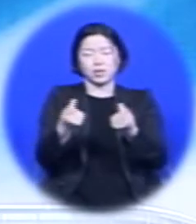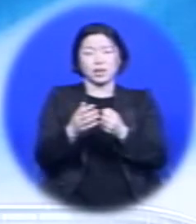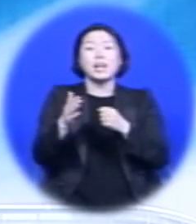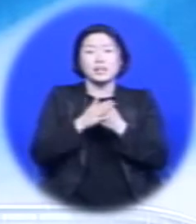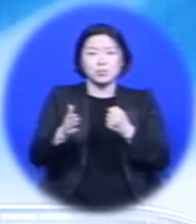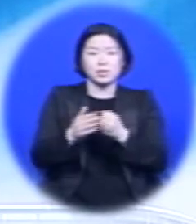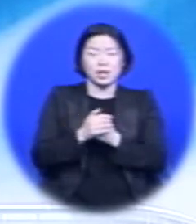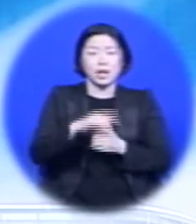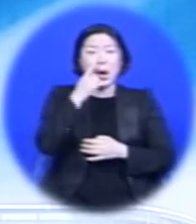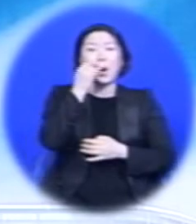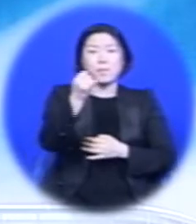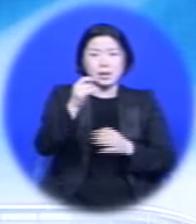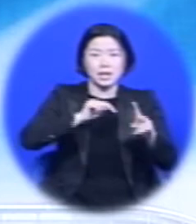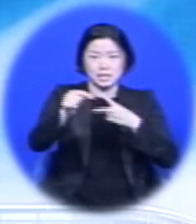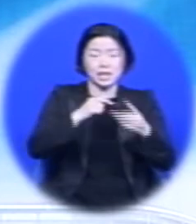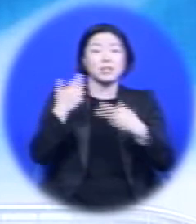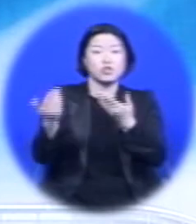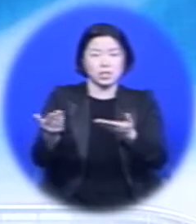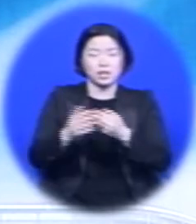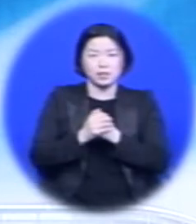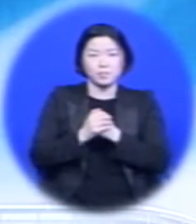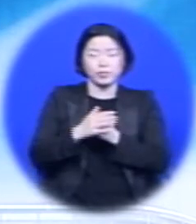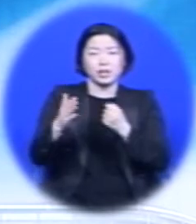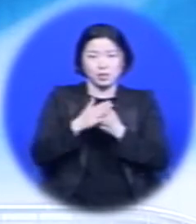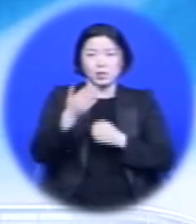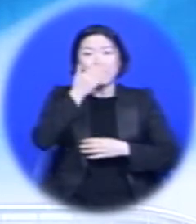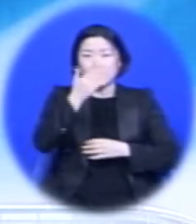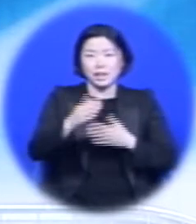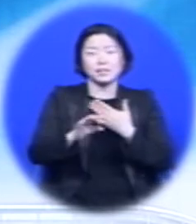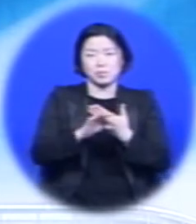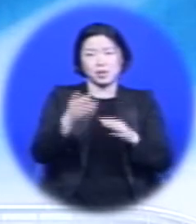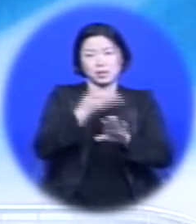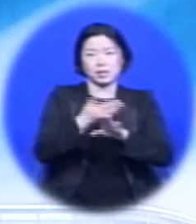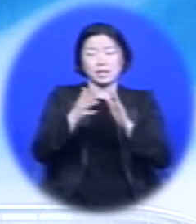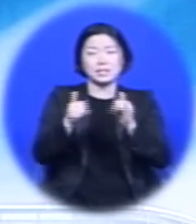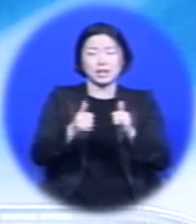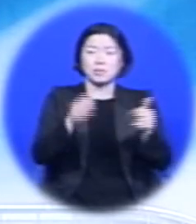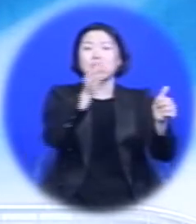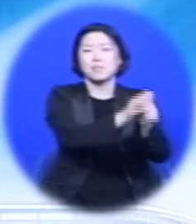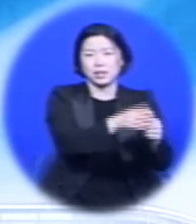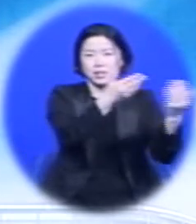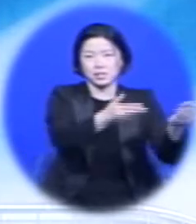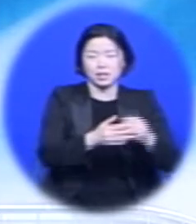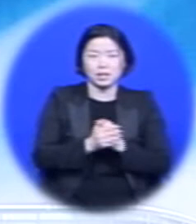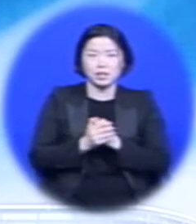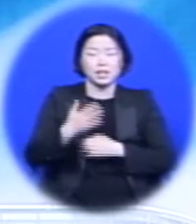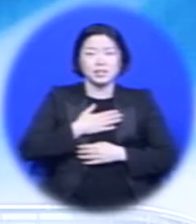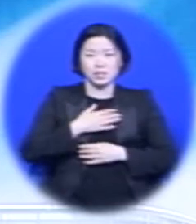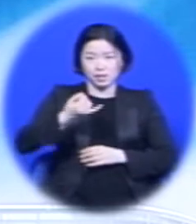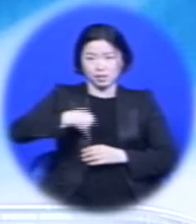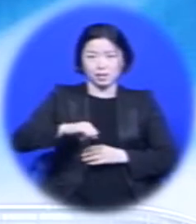그러니 엄마를 이해하자. 그래서 가능하면 걔를 누구 다른 사람에게라도 맡기자. 저희